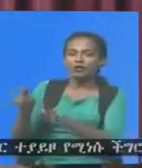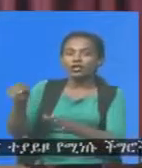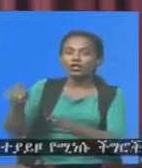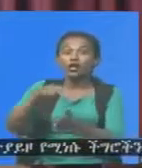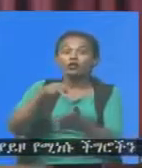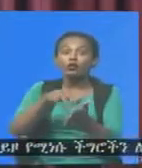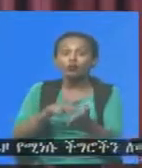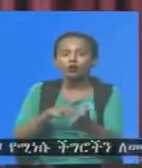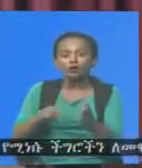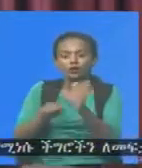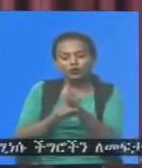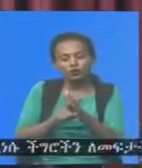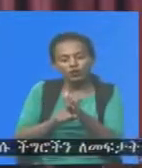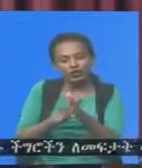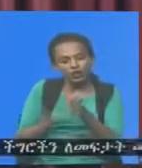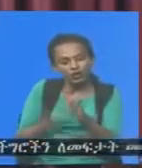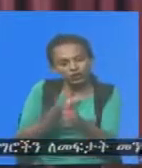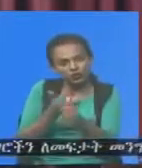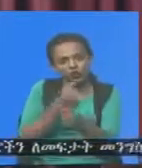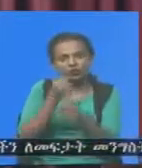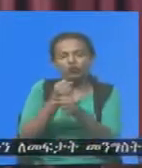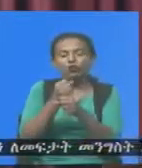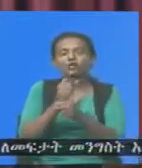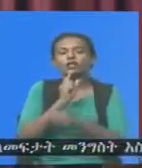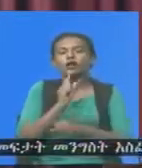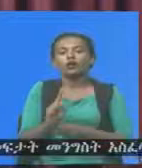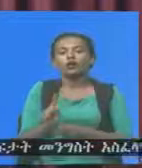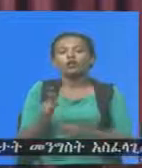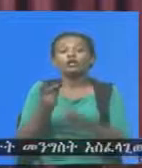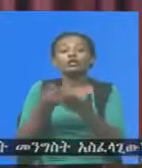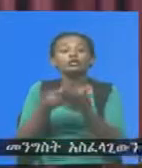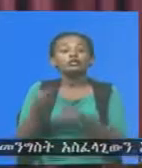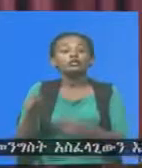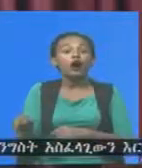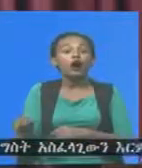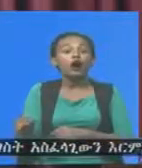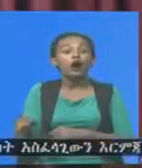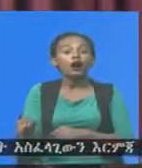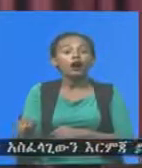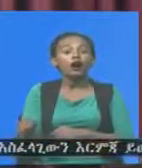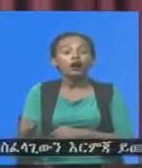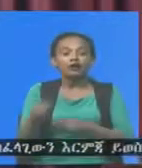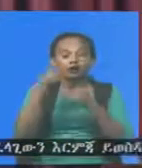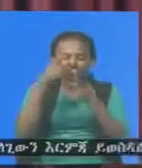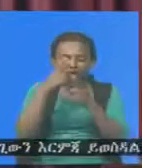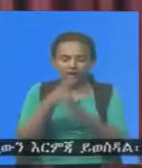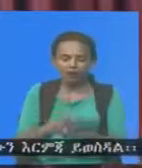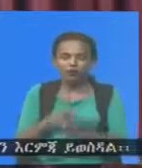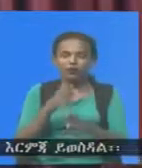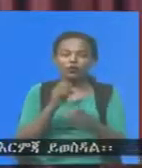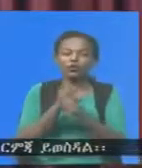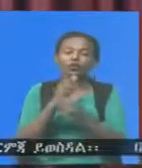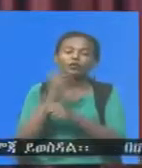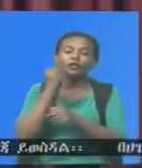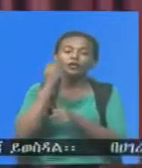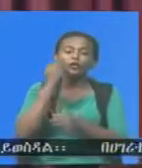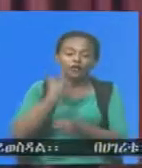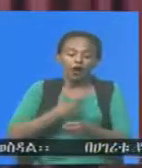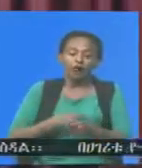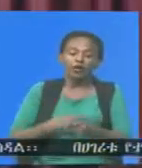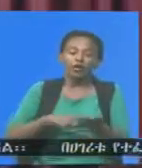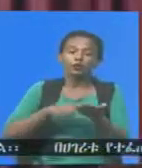ህግን ተከትሎ ነው ስራውን እየሰራ ያለው። እዚህ ጋር የተከበሩ የምክር ቤት አባል አነሱት